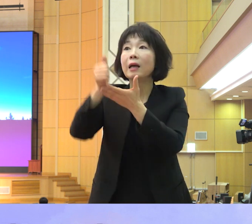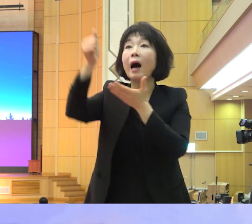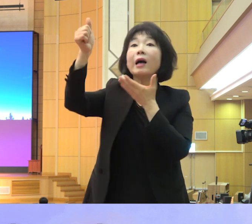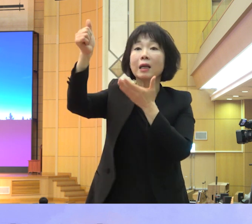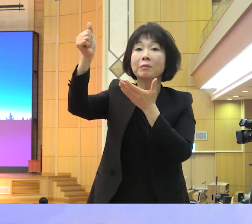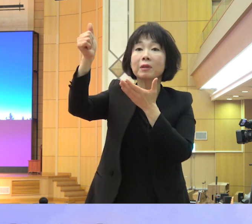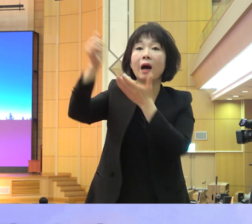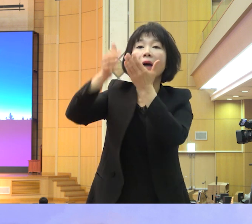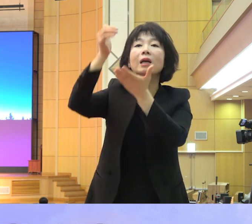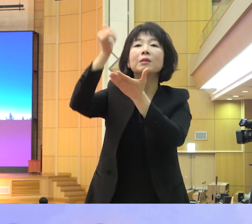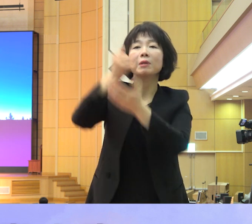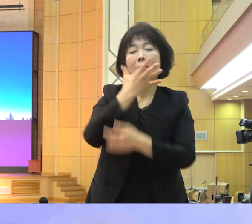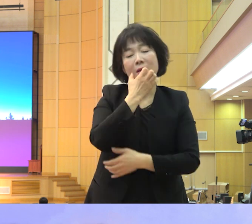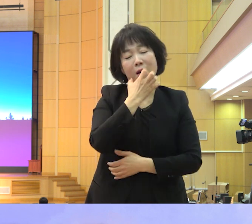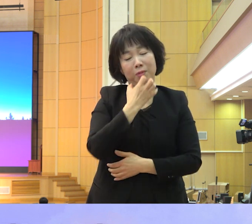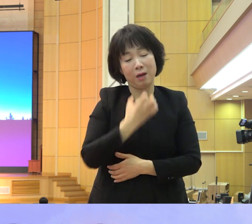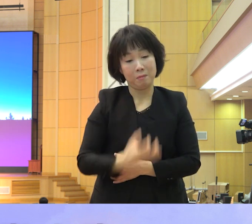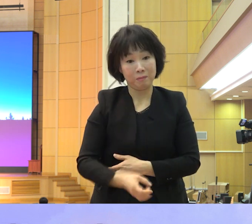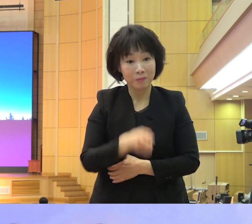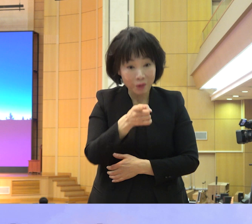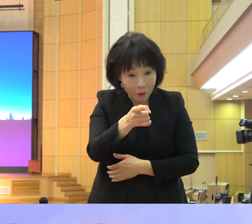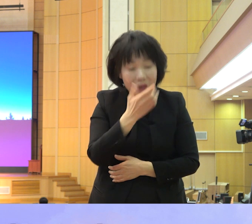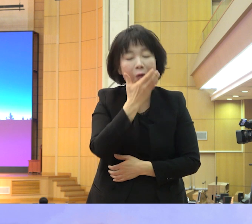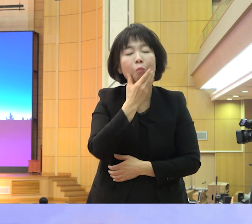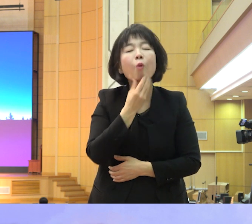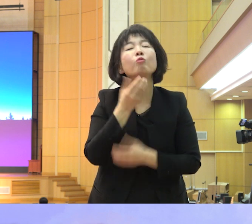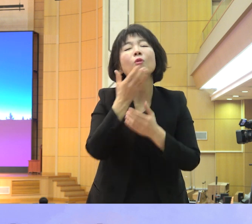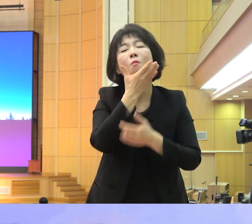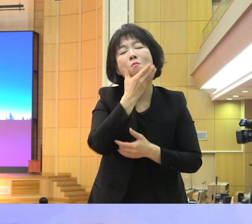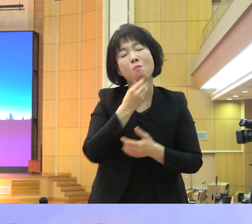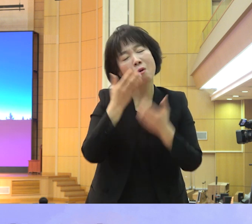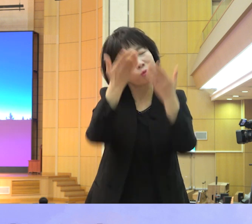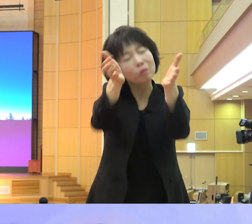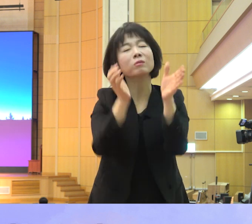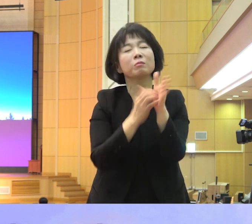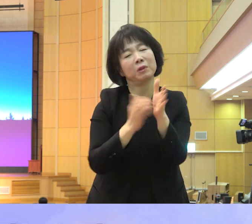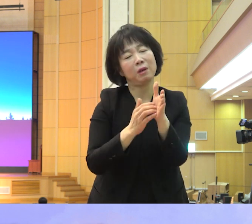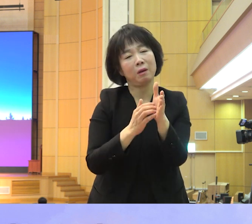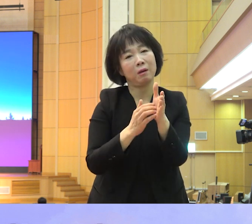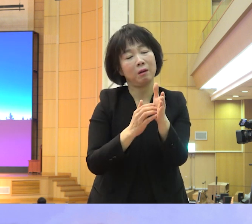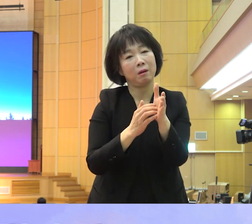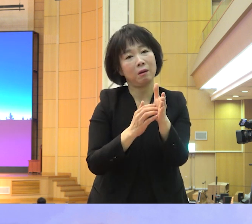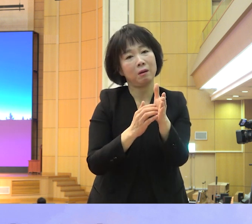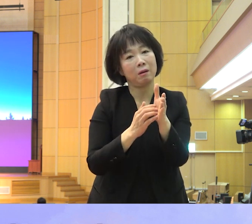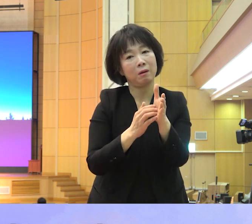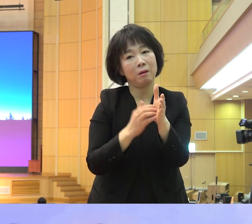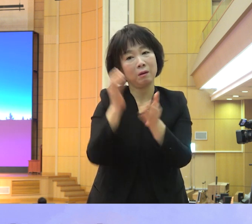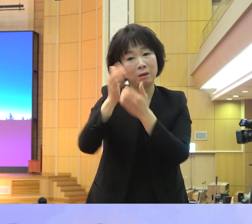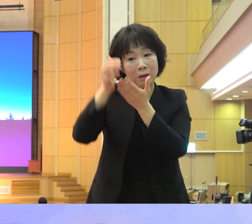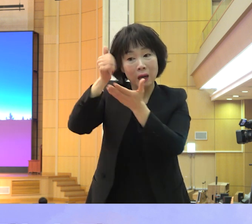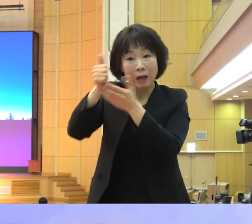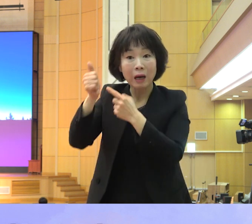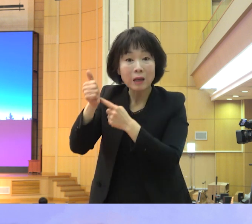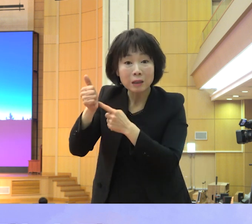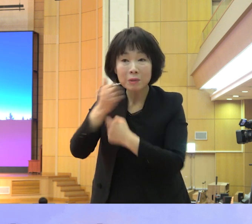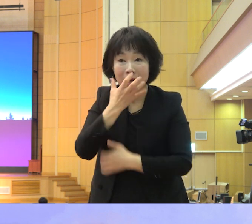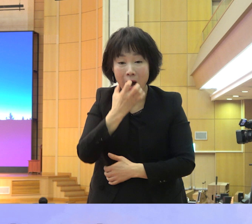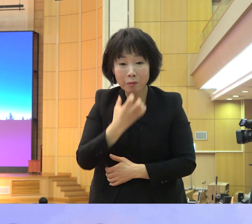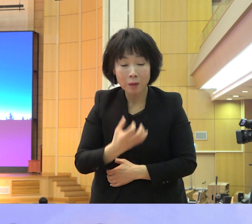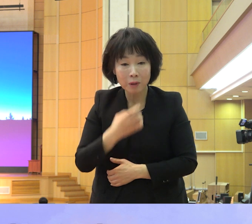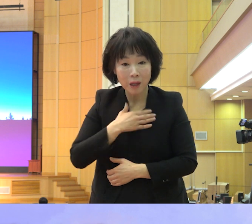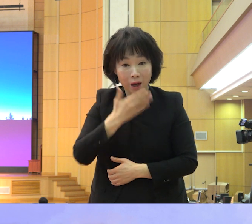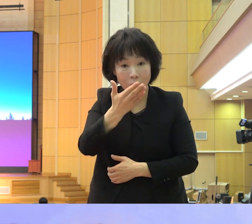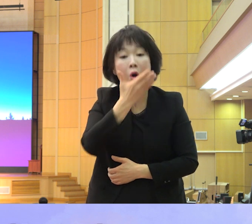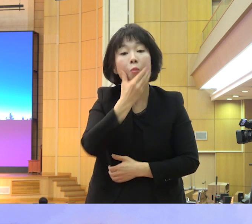하나님께서 아브라함에게 복을 주셨습니다. 그리고 15장에 가서 하나님께서 아브라함에게